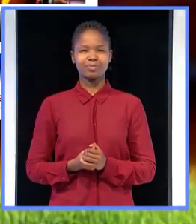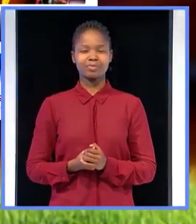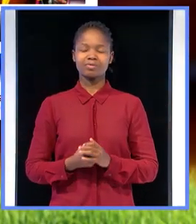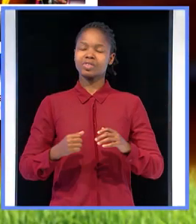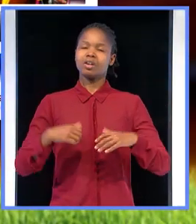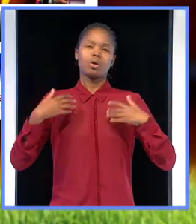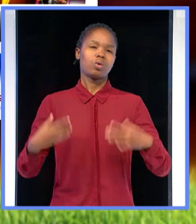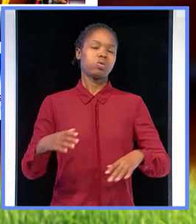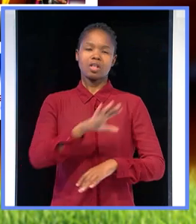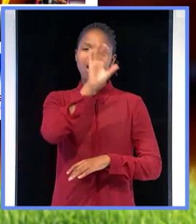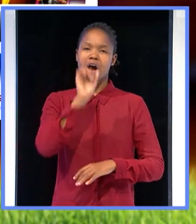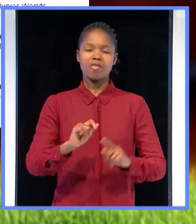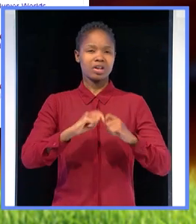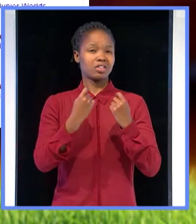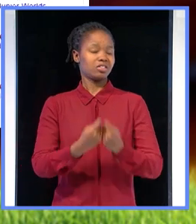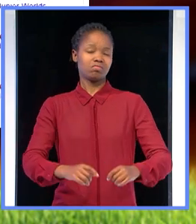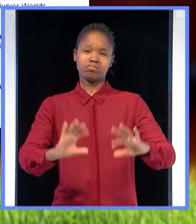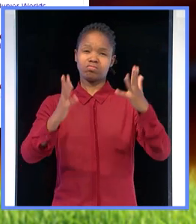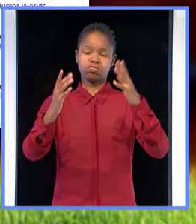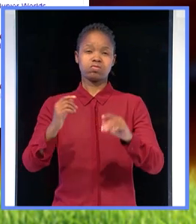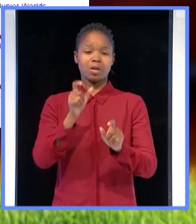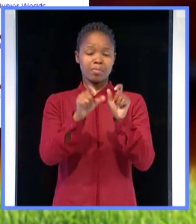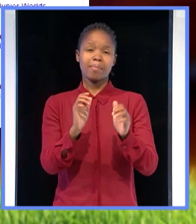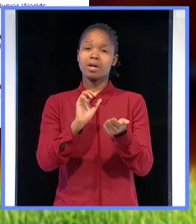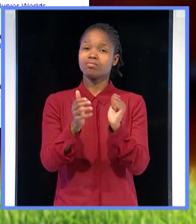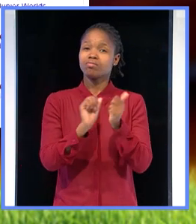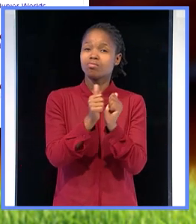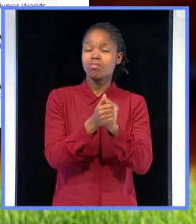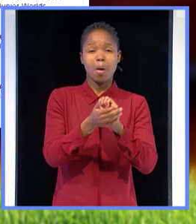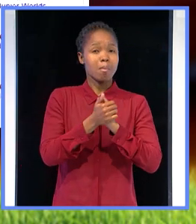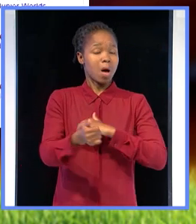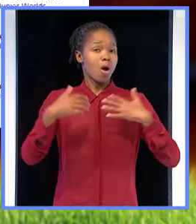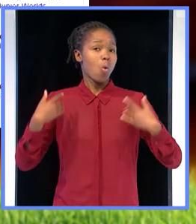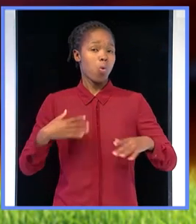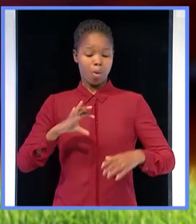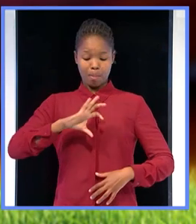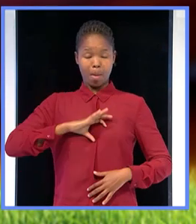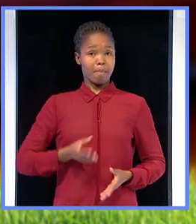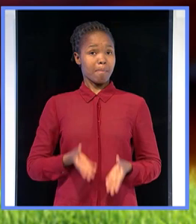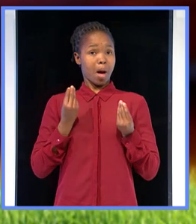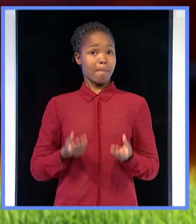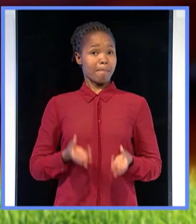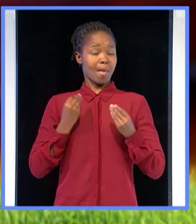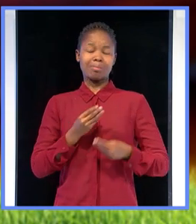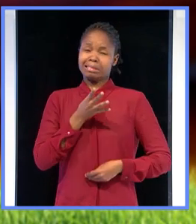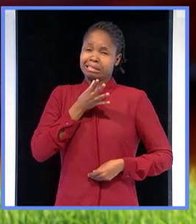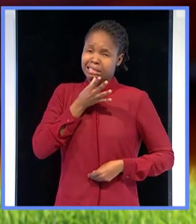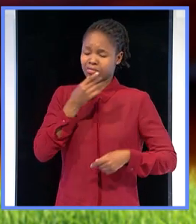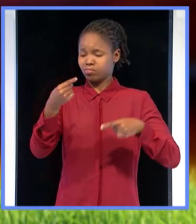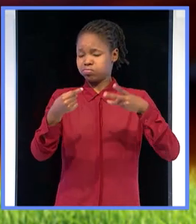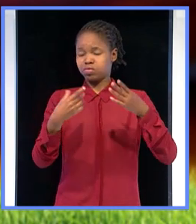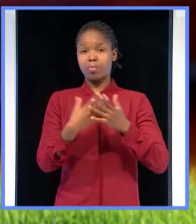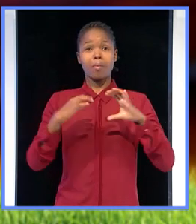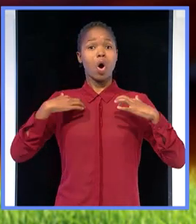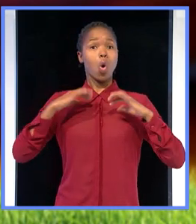Team South Africa, dotted with world record holders, are expecting a good medal haul in Notwil, Switzerland. The world